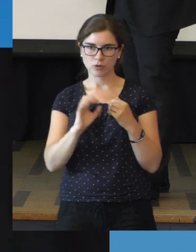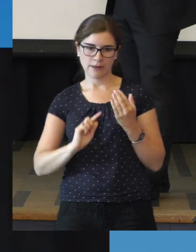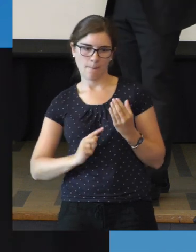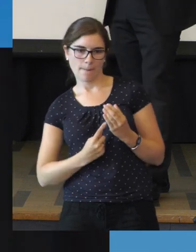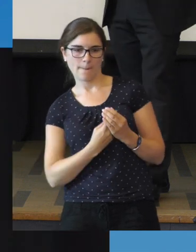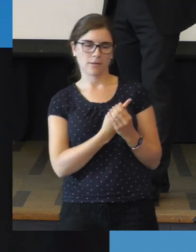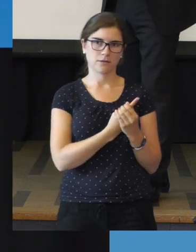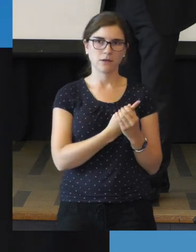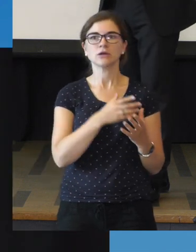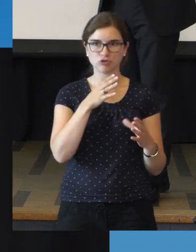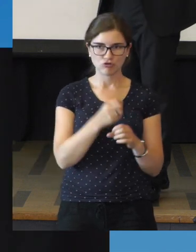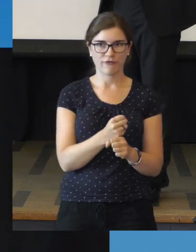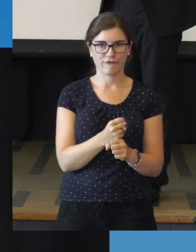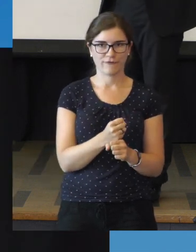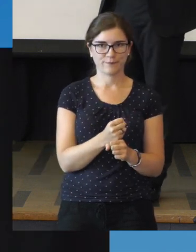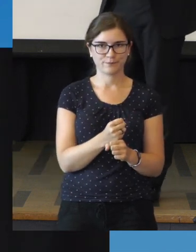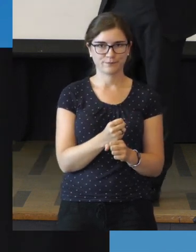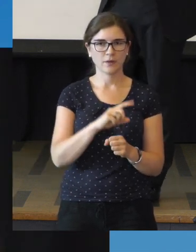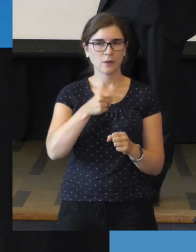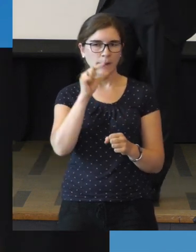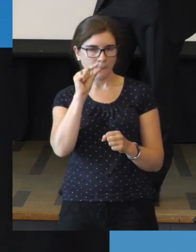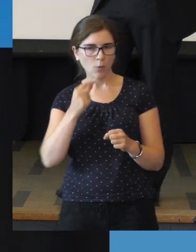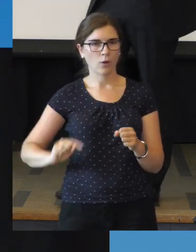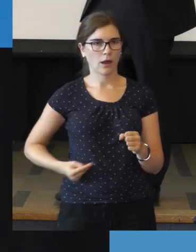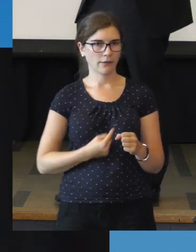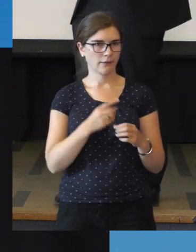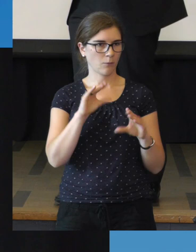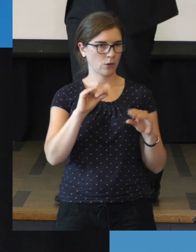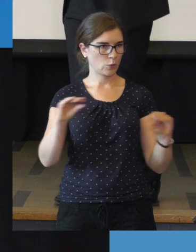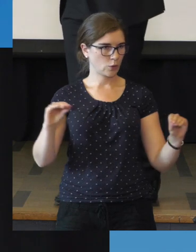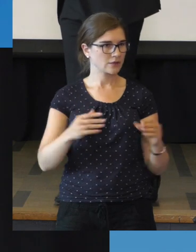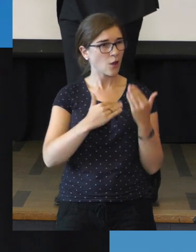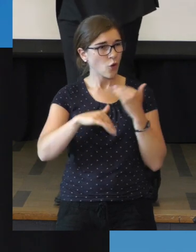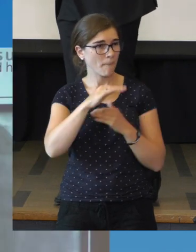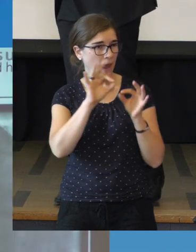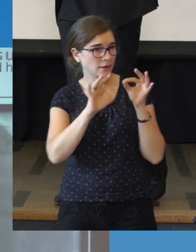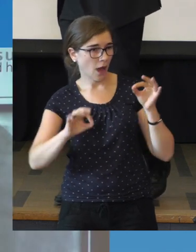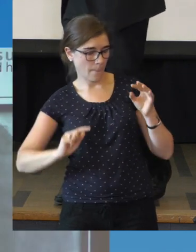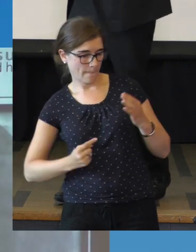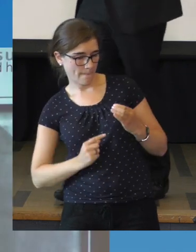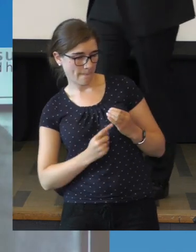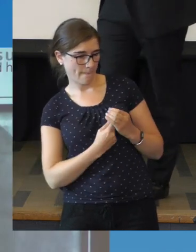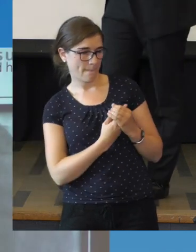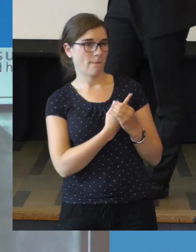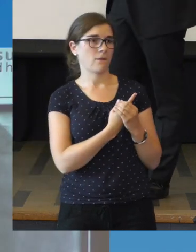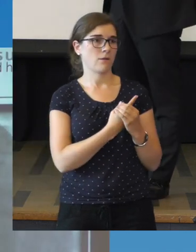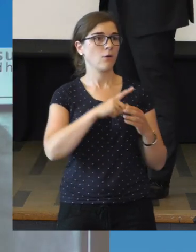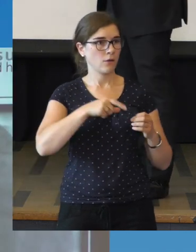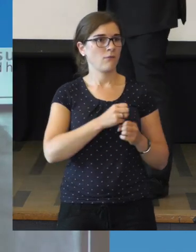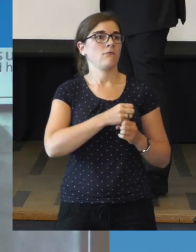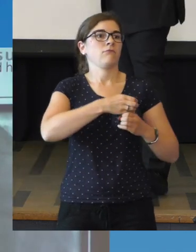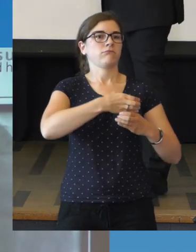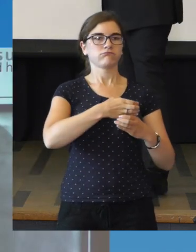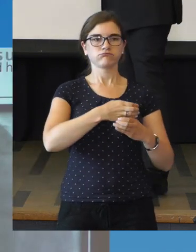passieren und dann über Mikrokatheter weitere Drähte einzuführen, um dann eine konventionelle Aufdehnung